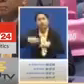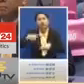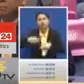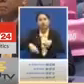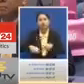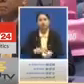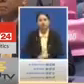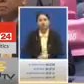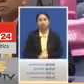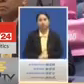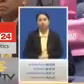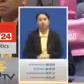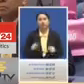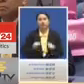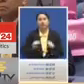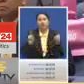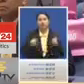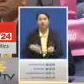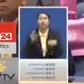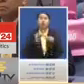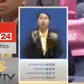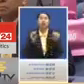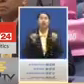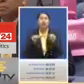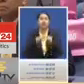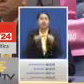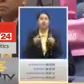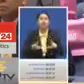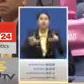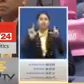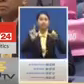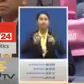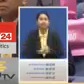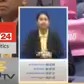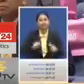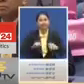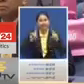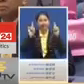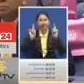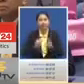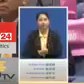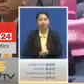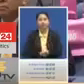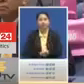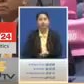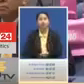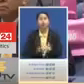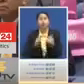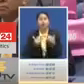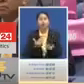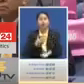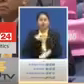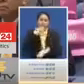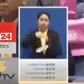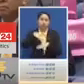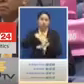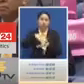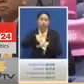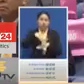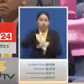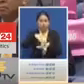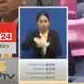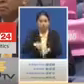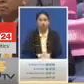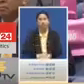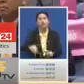ากคนละอย่างกับตัวเลขมหาภาคที่ท่านพูดแต่เอาละวันนี้ผมก็จะชี้ให้ท่านเห็นว่าทั้ง